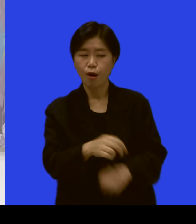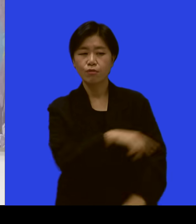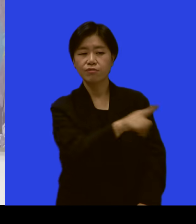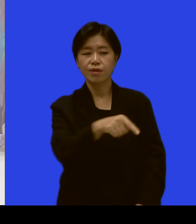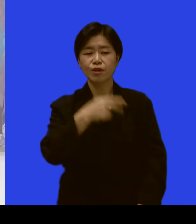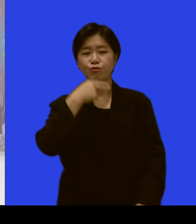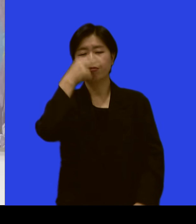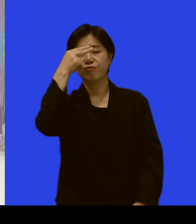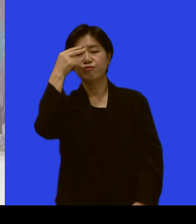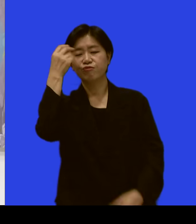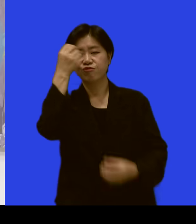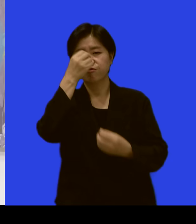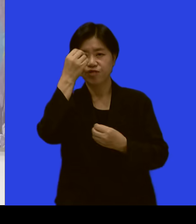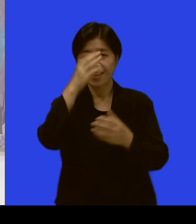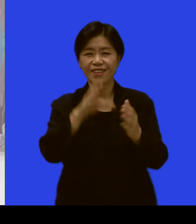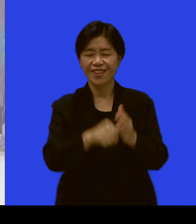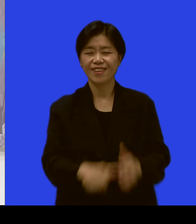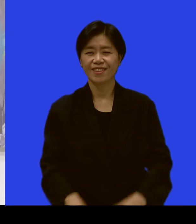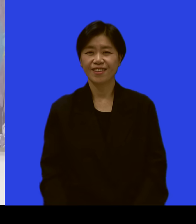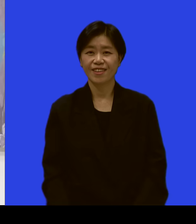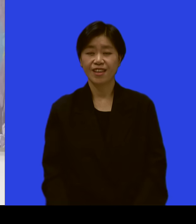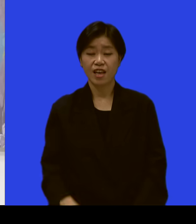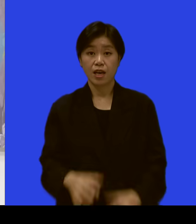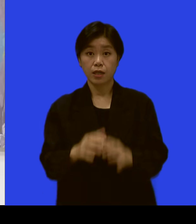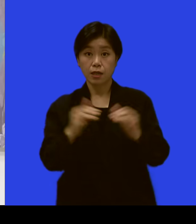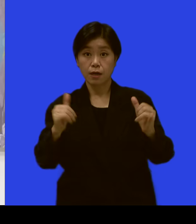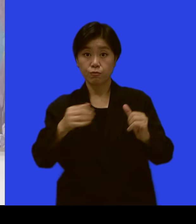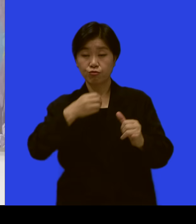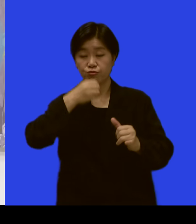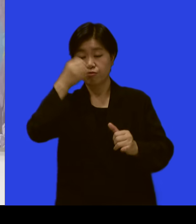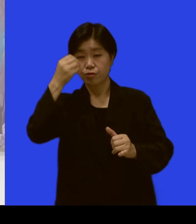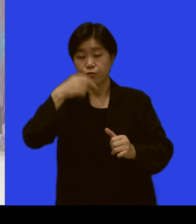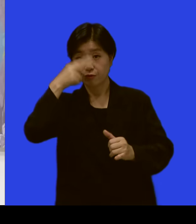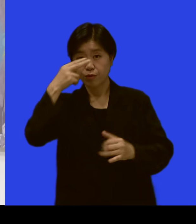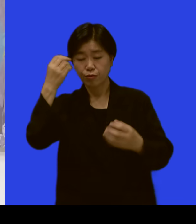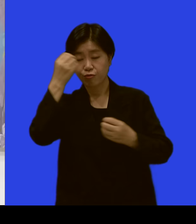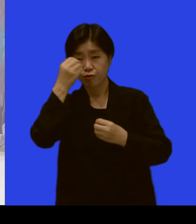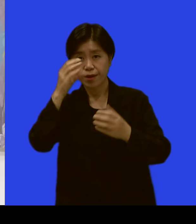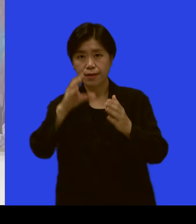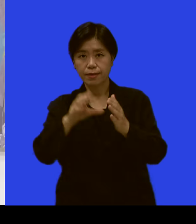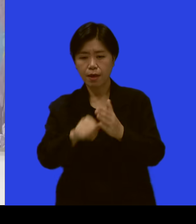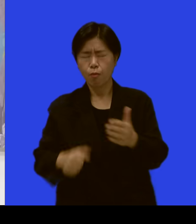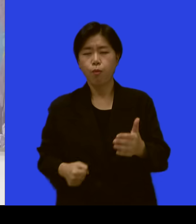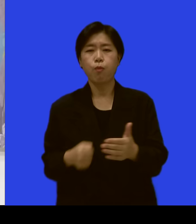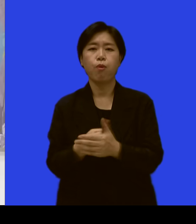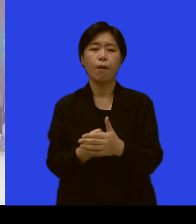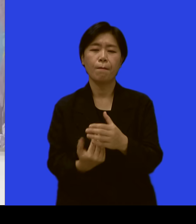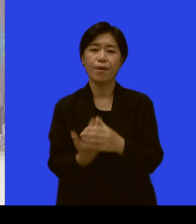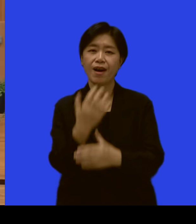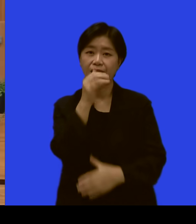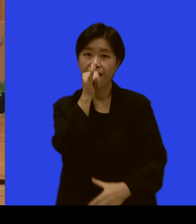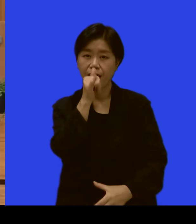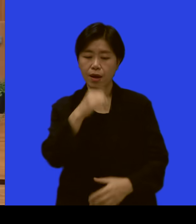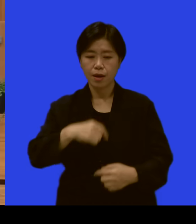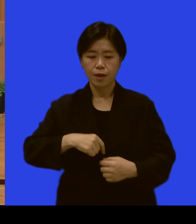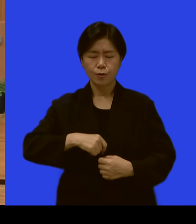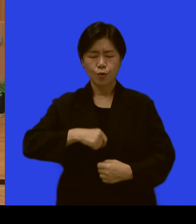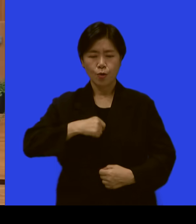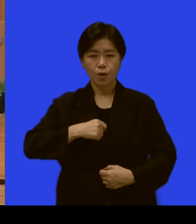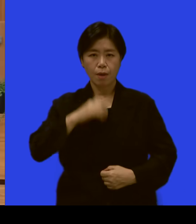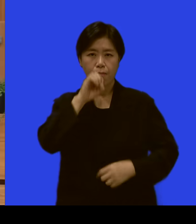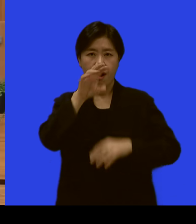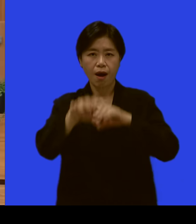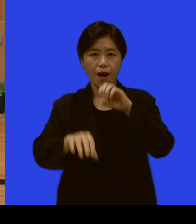때예요. 예. 애들이 사람이 취하면 용기가 생기고 그래요. 그리고 자기 속 얘기를 하게 되고 그래요.